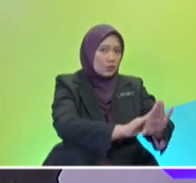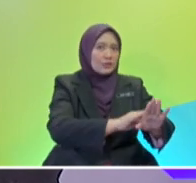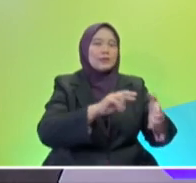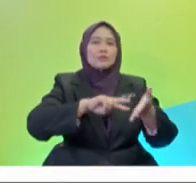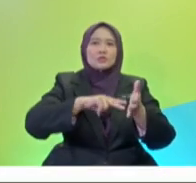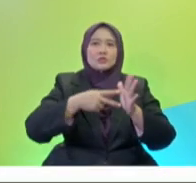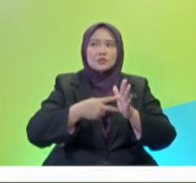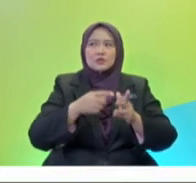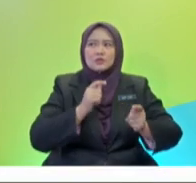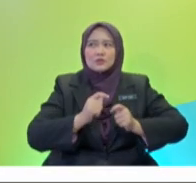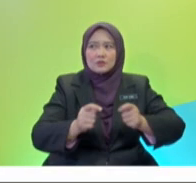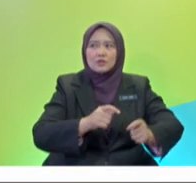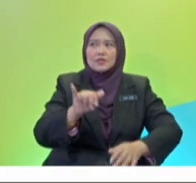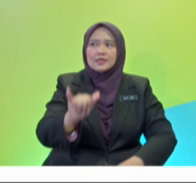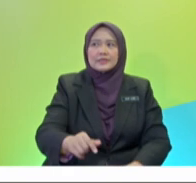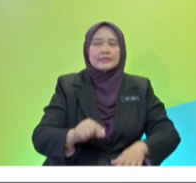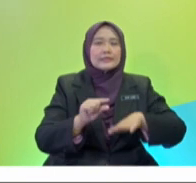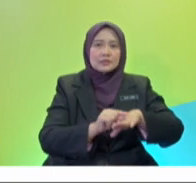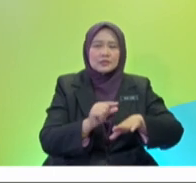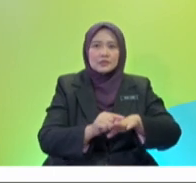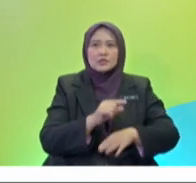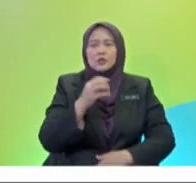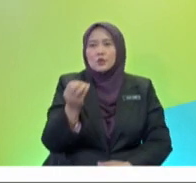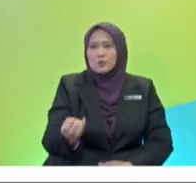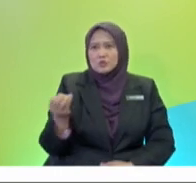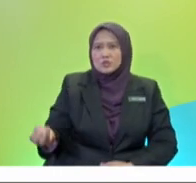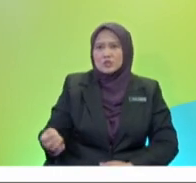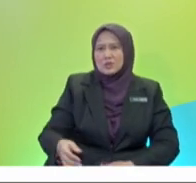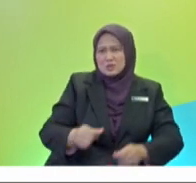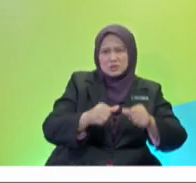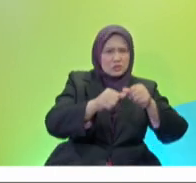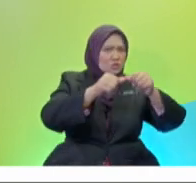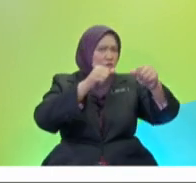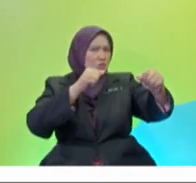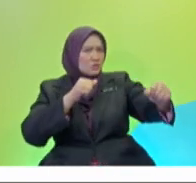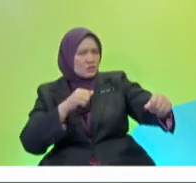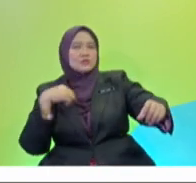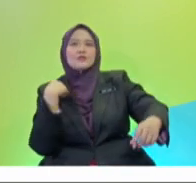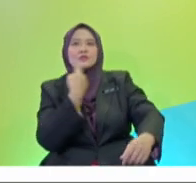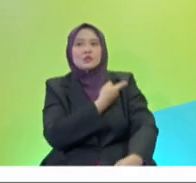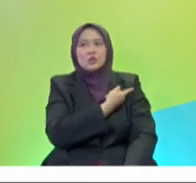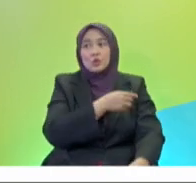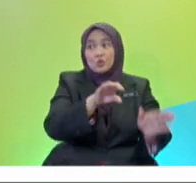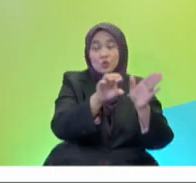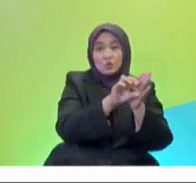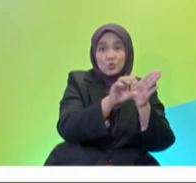tindakan yang menggerakkan suatu objek menjauhi kita menjauhi kita